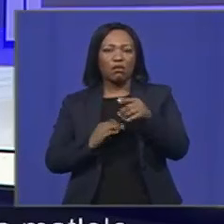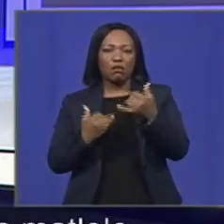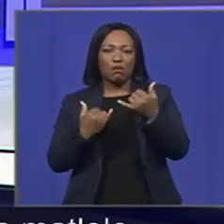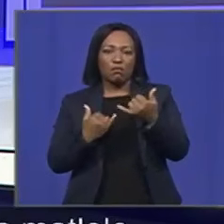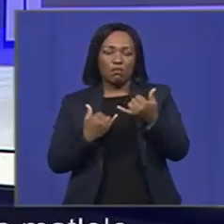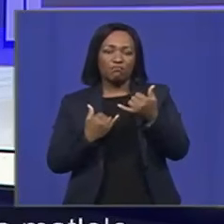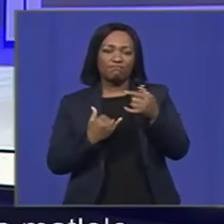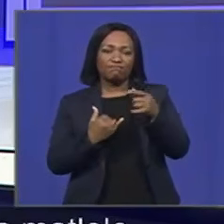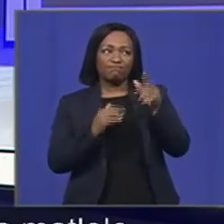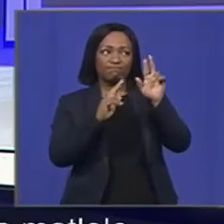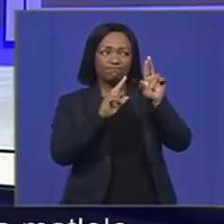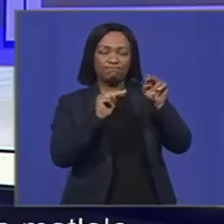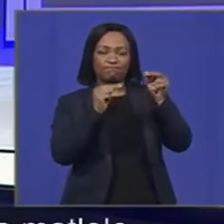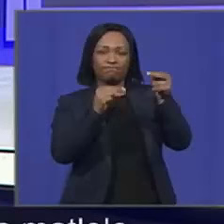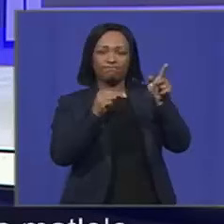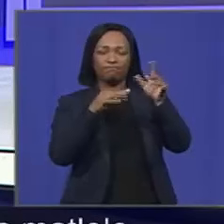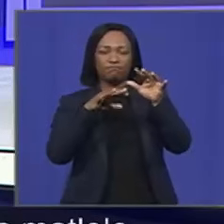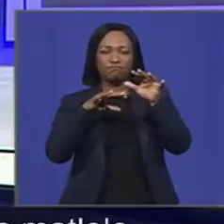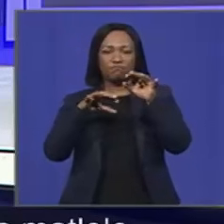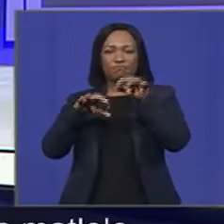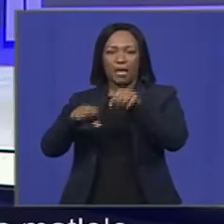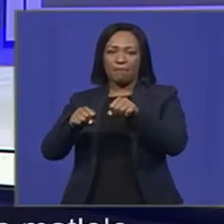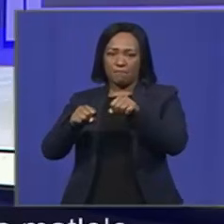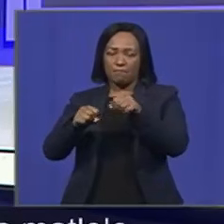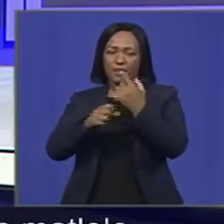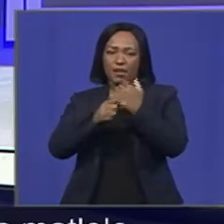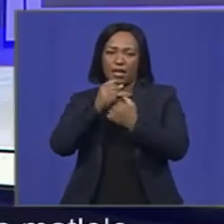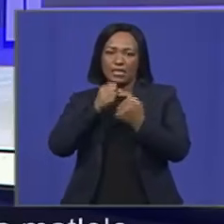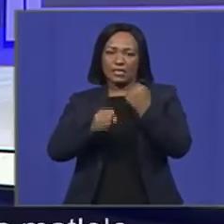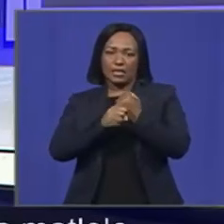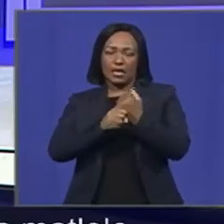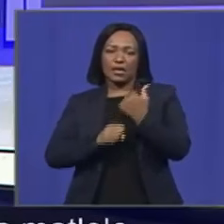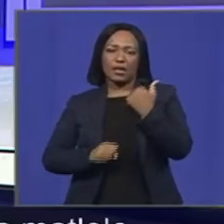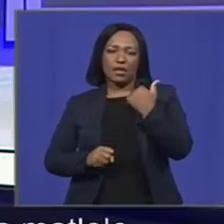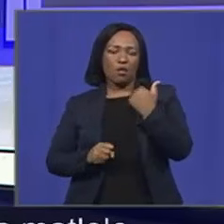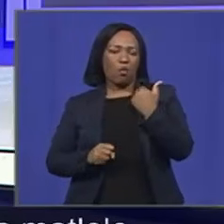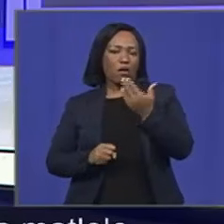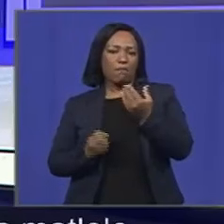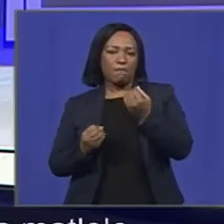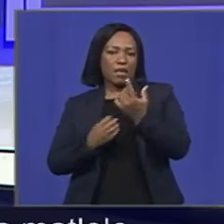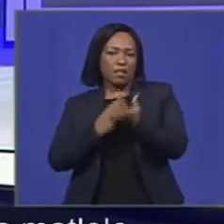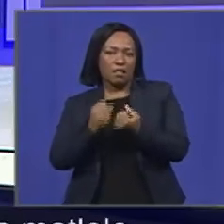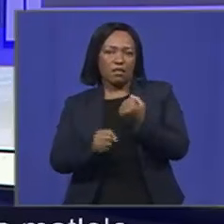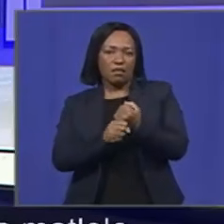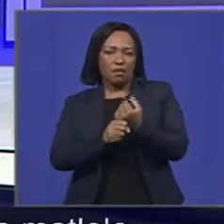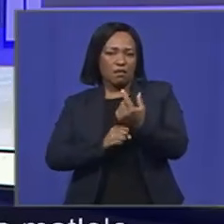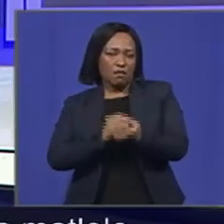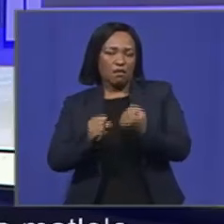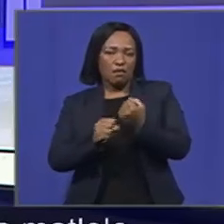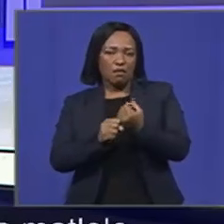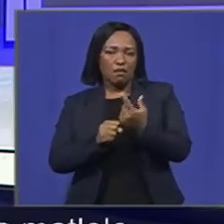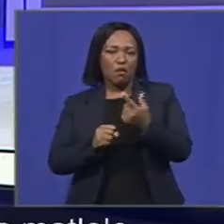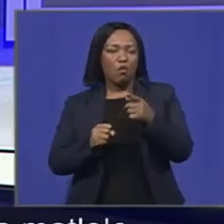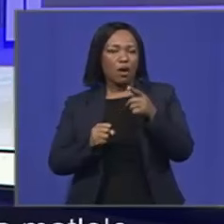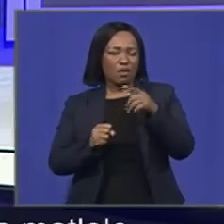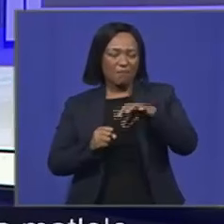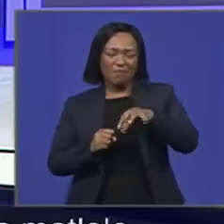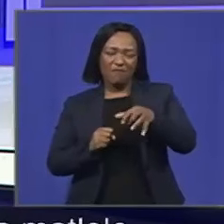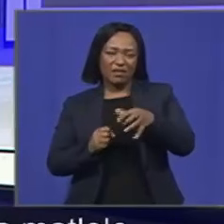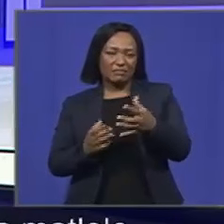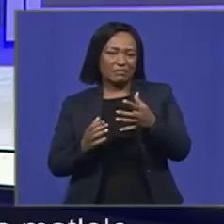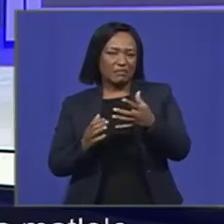ne ya tsaya taolo ya masepala ngwagola ka Lwetse go latela dingwaga tsa tsereganyo ya puso ya porofense